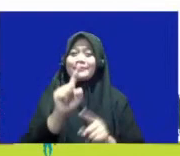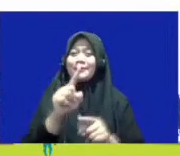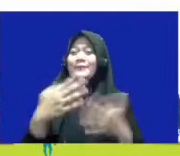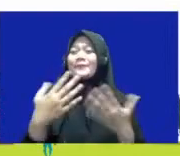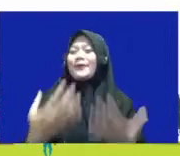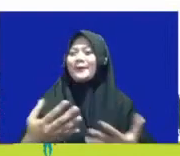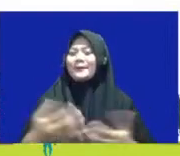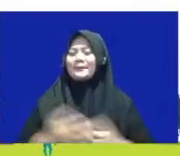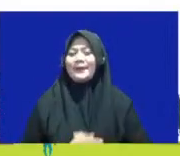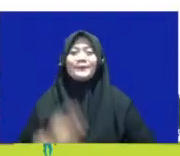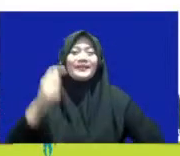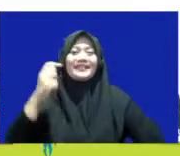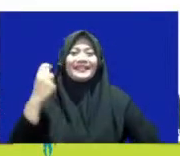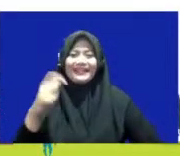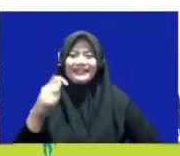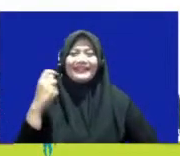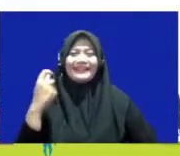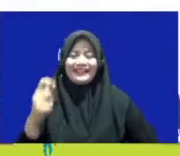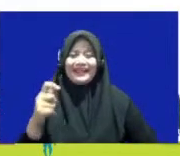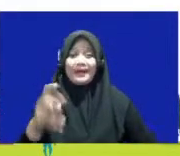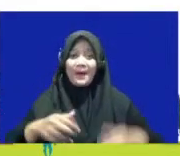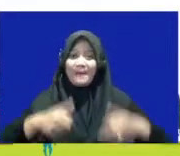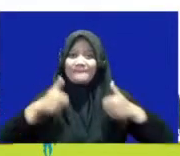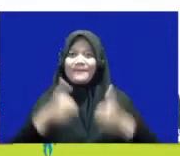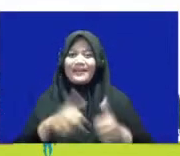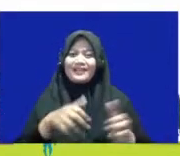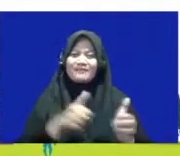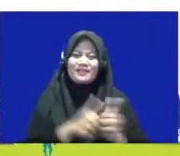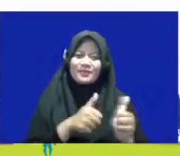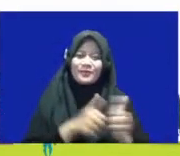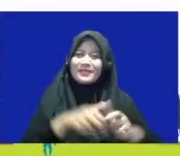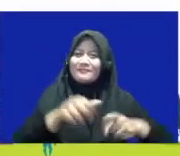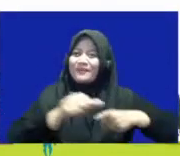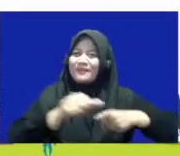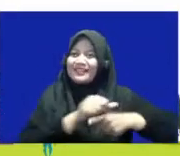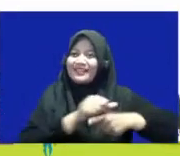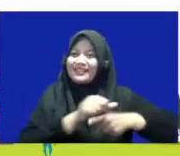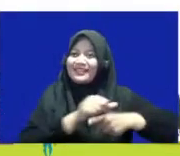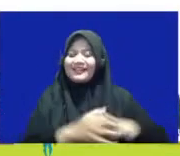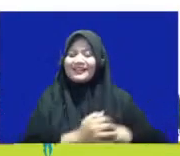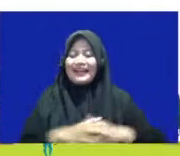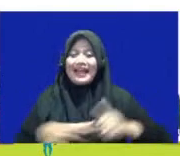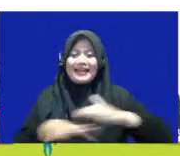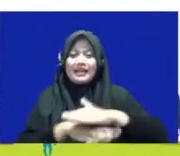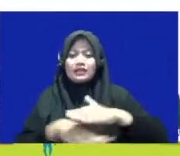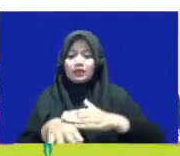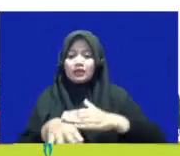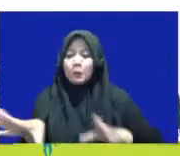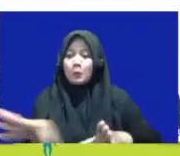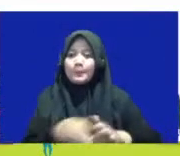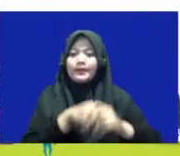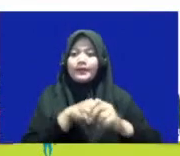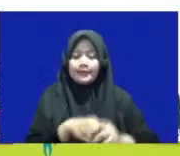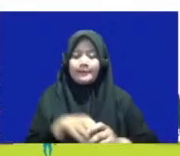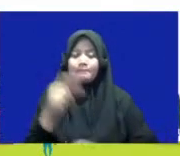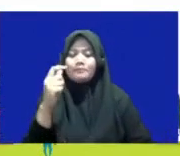Tagana bisa mengikuti pelatihan atas dasar rekrutan dari Kementerian Sosial itu